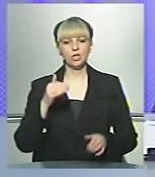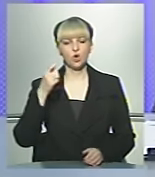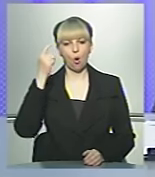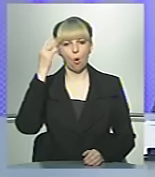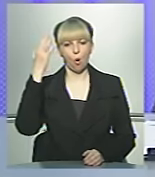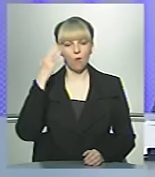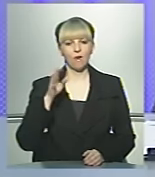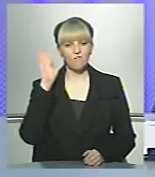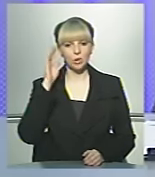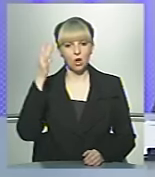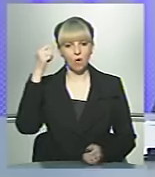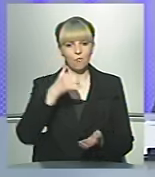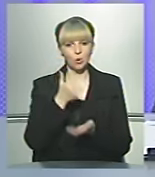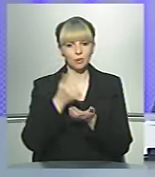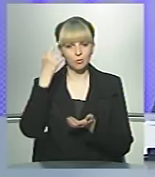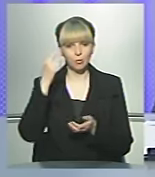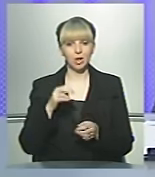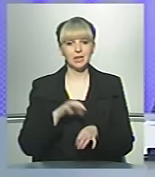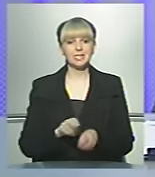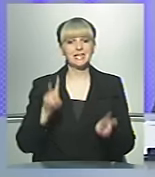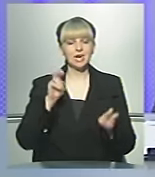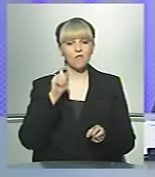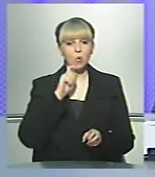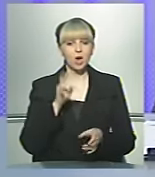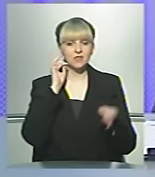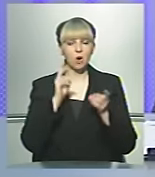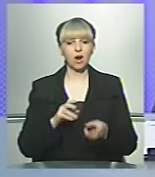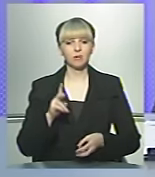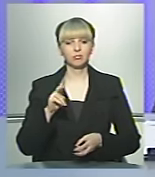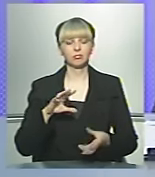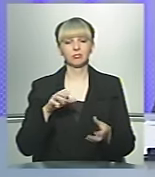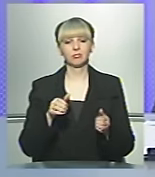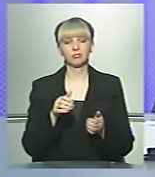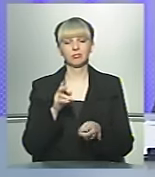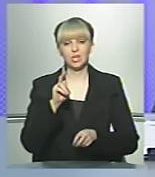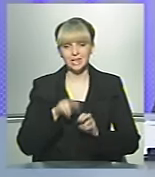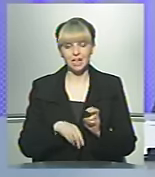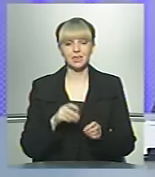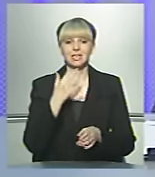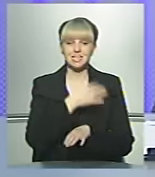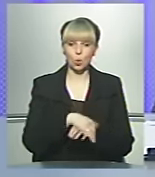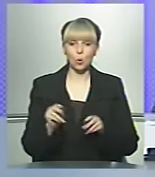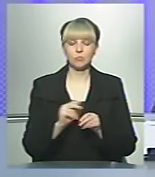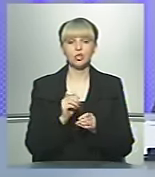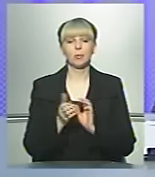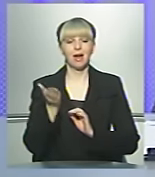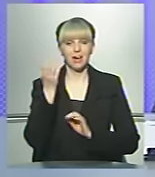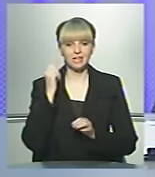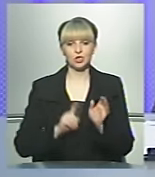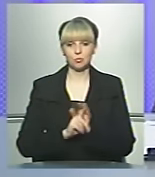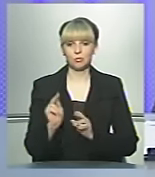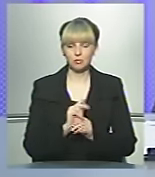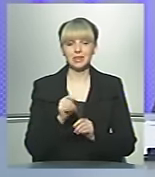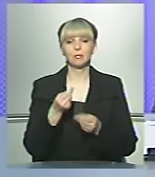дитина не може розвиватись. Діагноз, який в Україні звучить як вирок, за кордоном лікується. І чим раніше розпочати терапію,